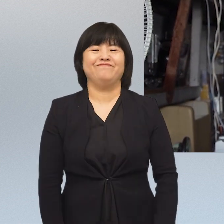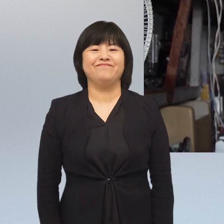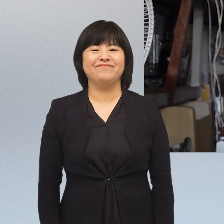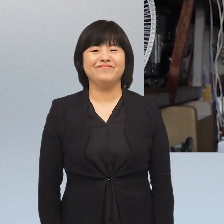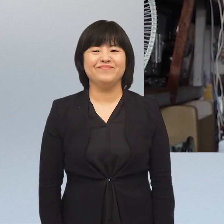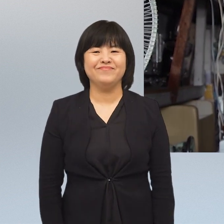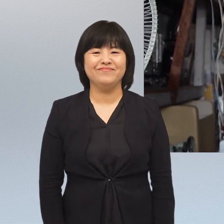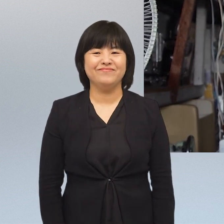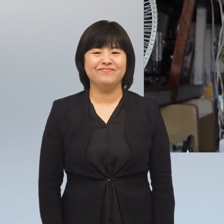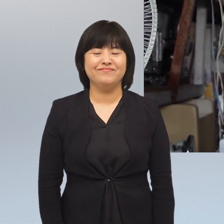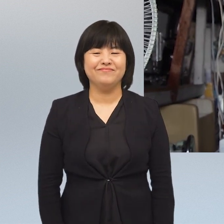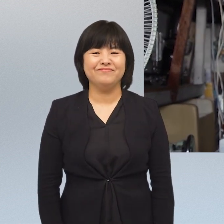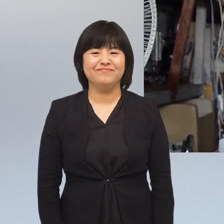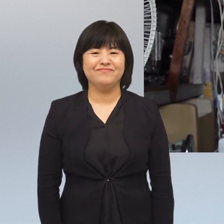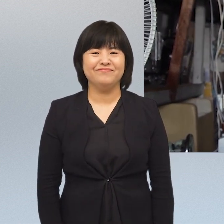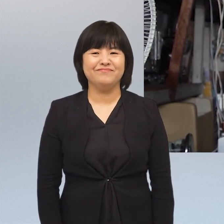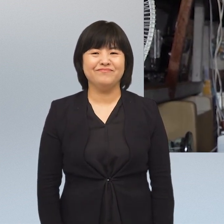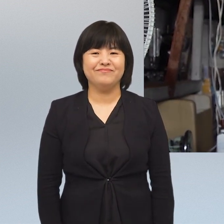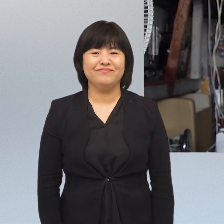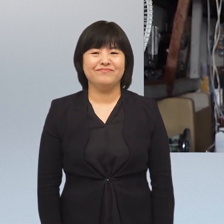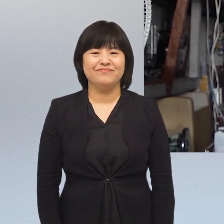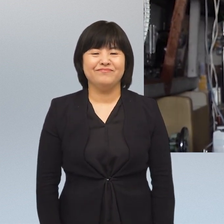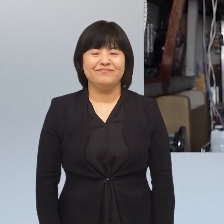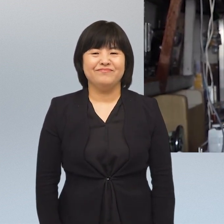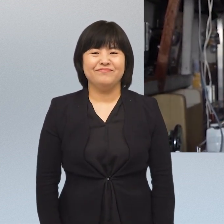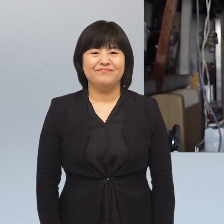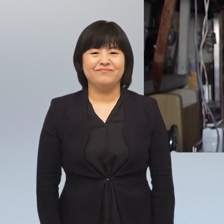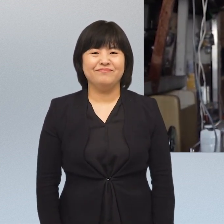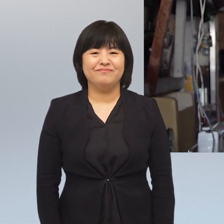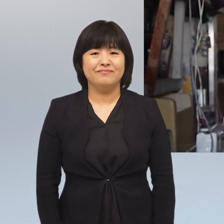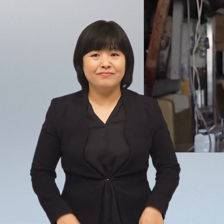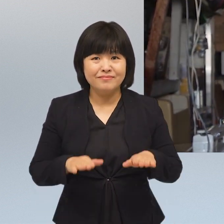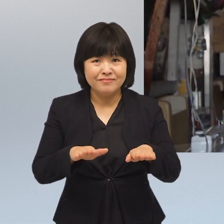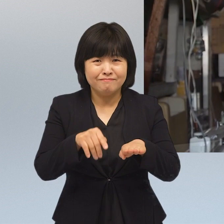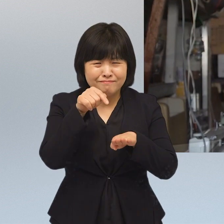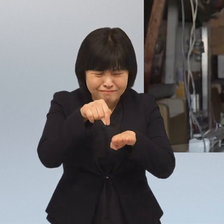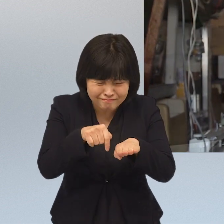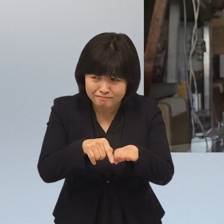필수품이었거든요. 그런데 지금은